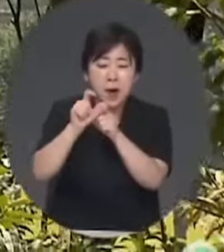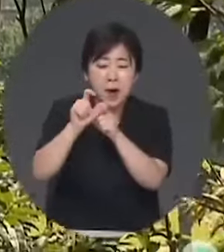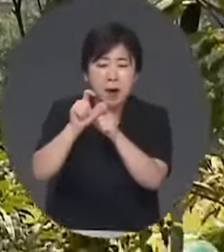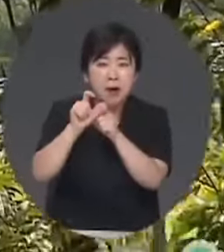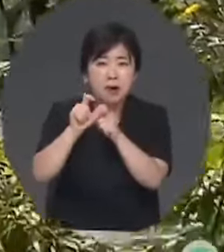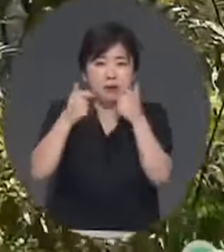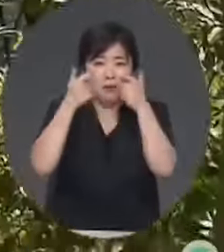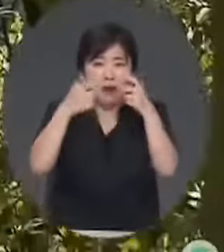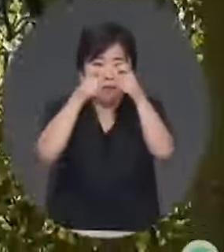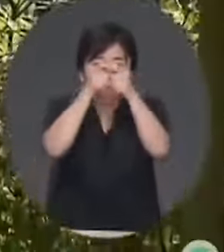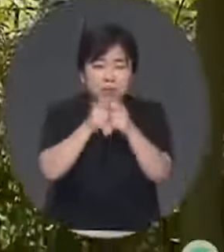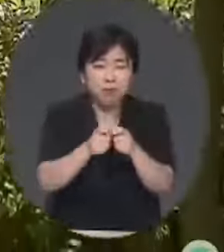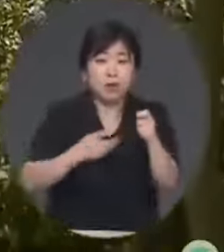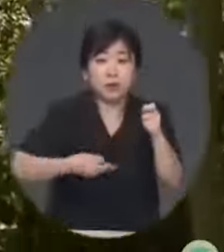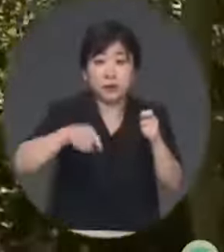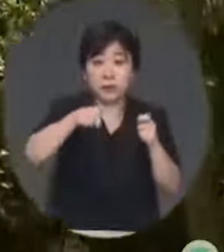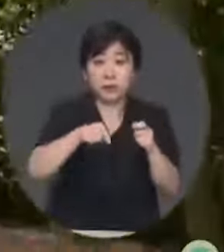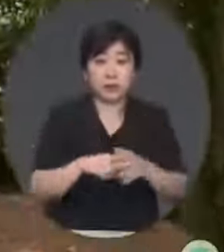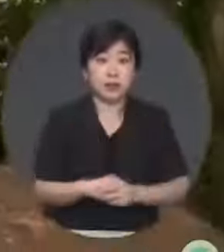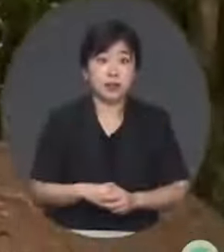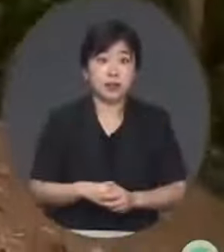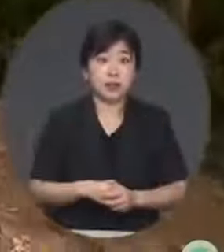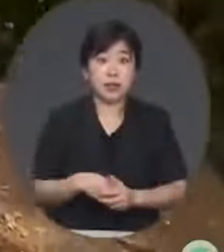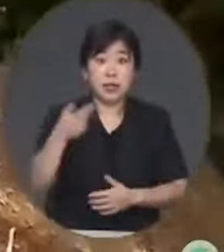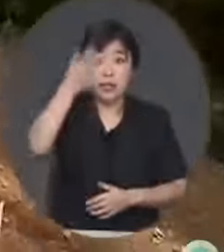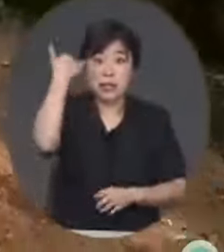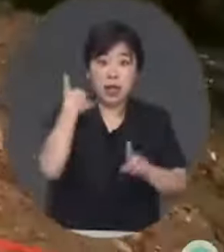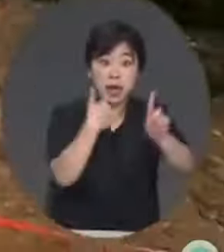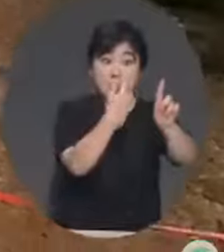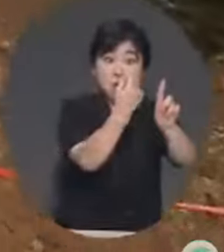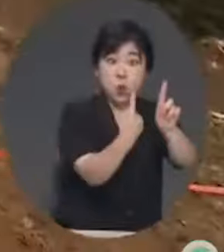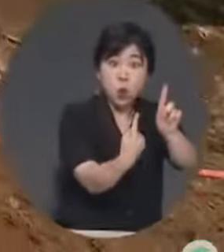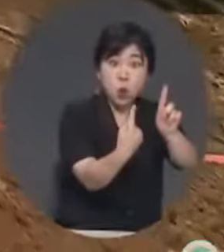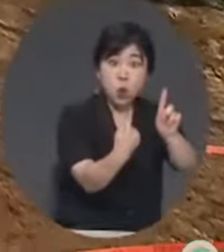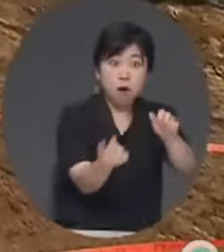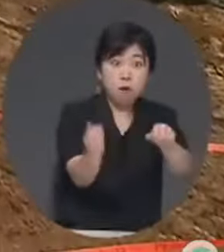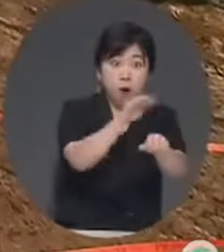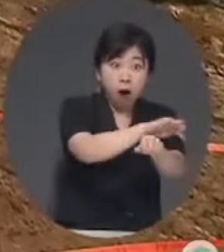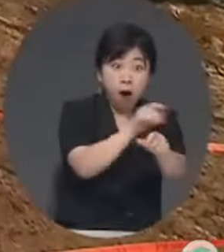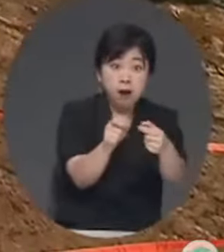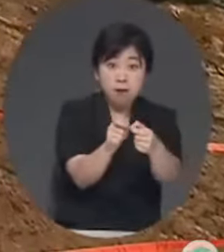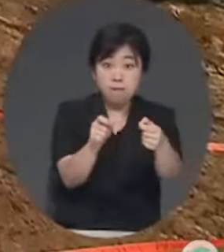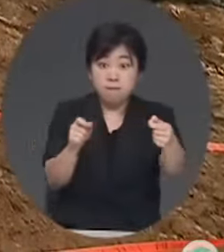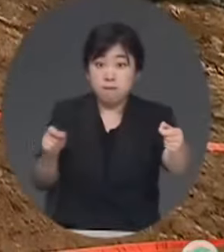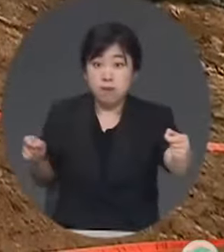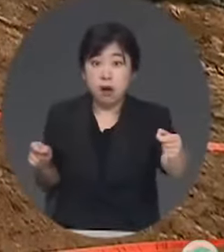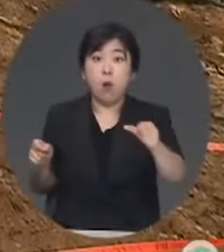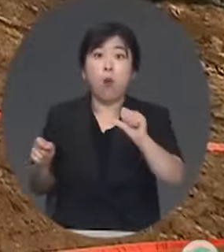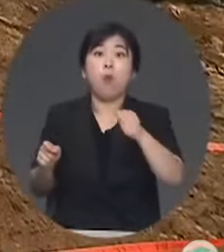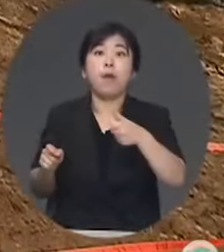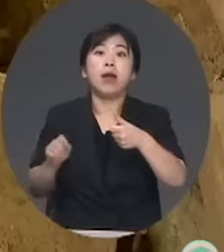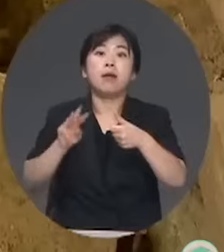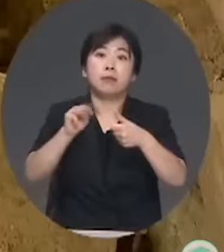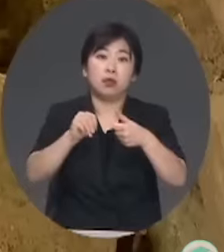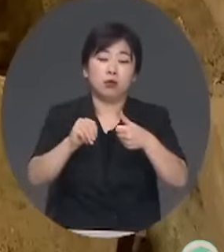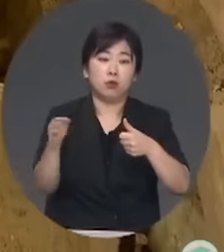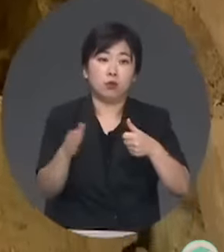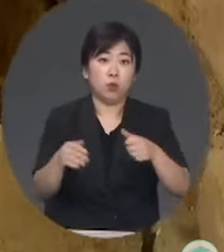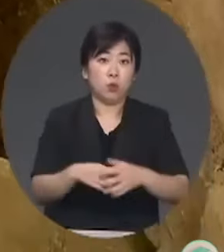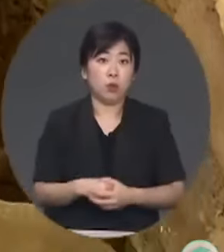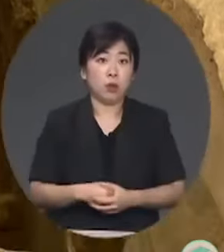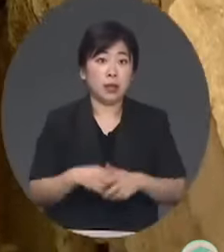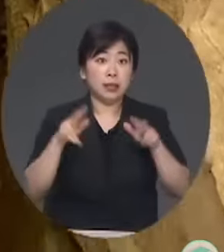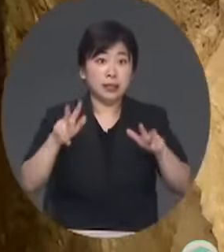유네스코 문화유산으로 지정된 송악동 1호분 고분군과는 직선거리로 500m 떨어져 있습니다.